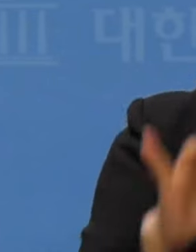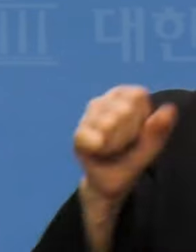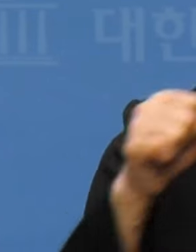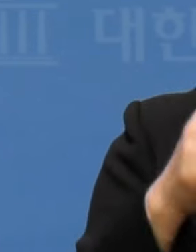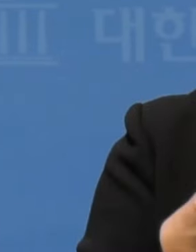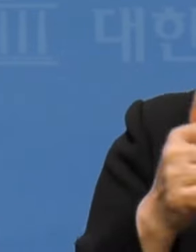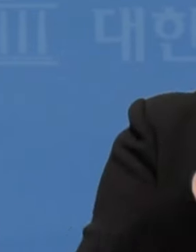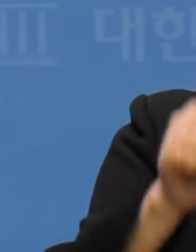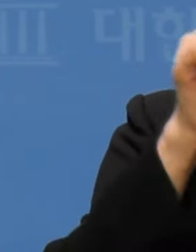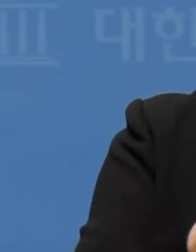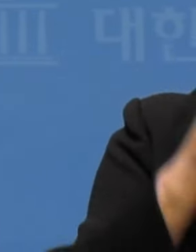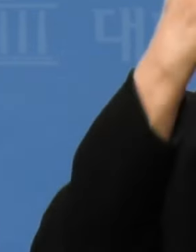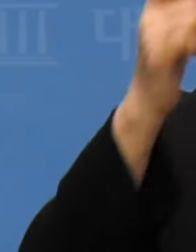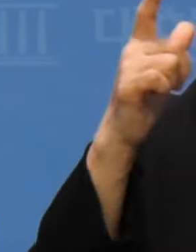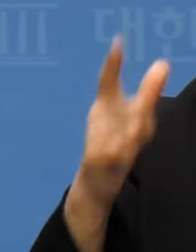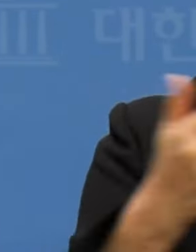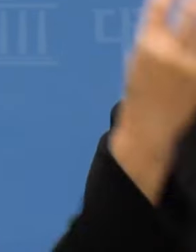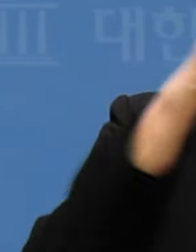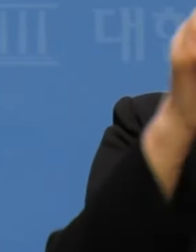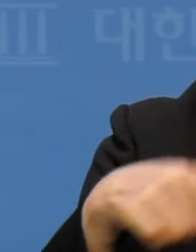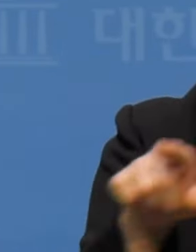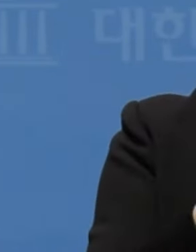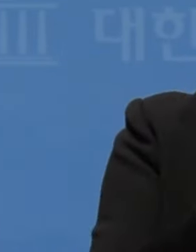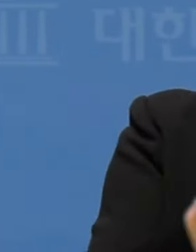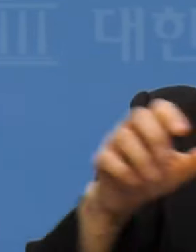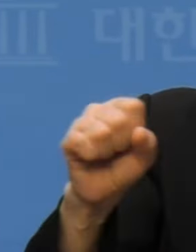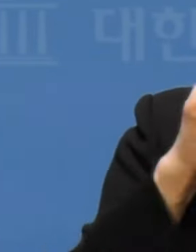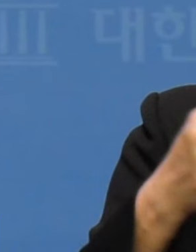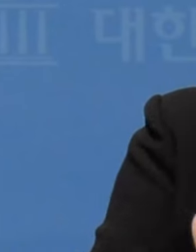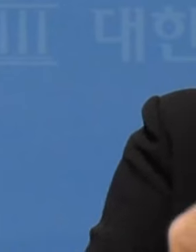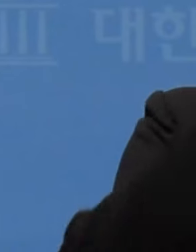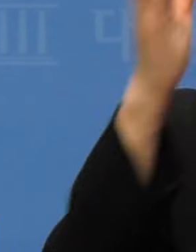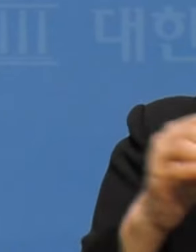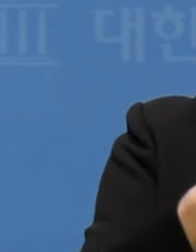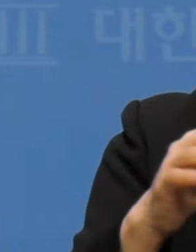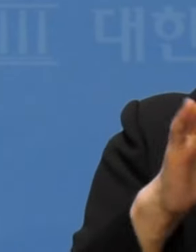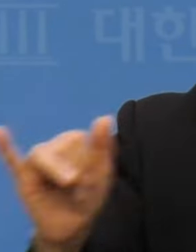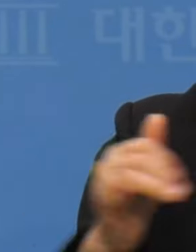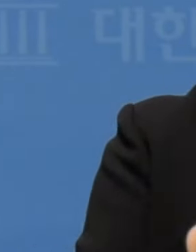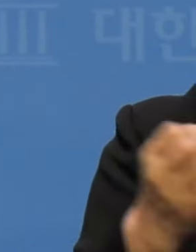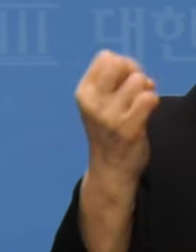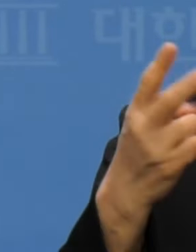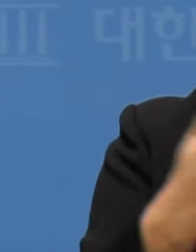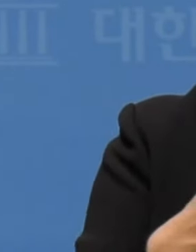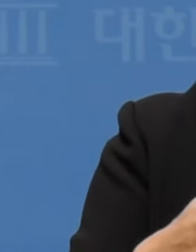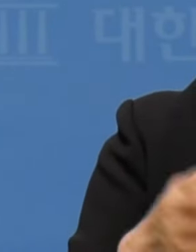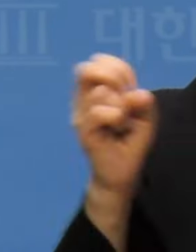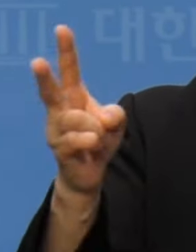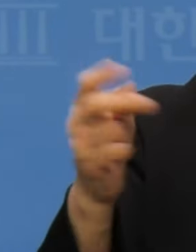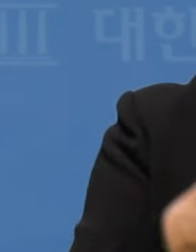국민의힘은 상징성이 강한 용산을 지키기 위해 강력하고 젊은 리더십과